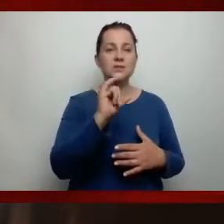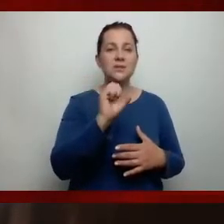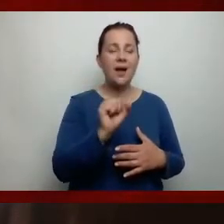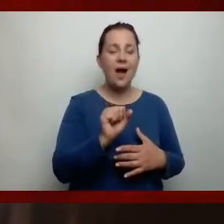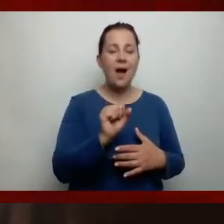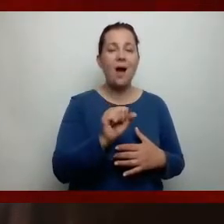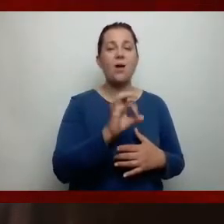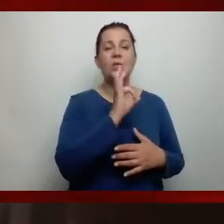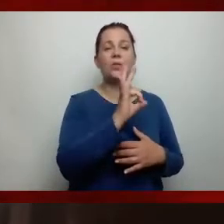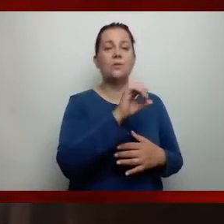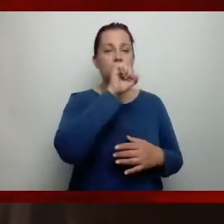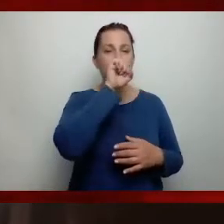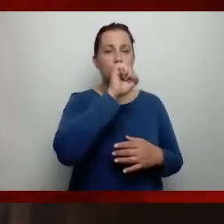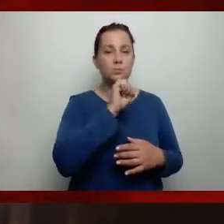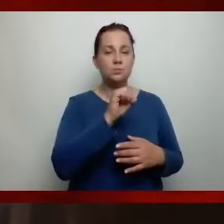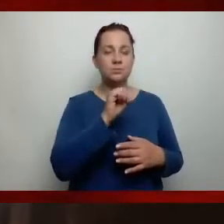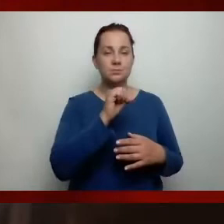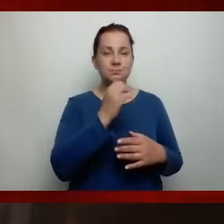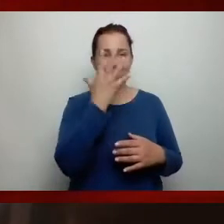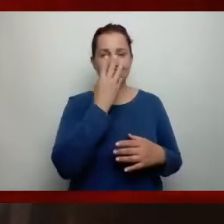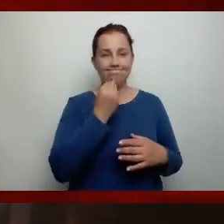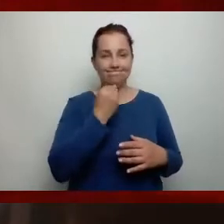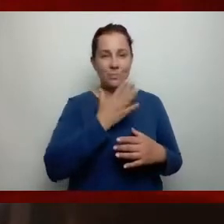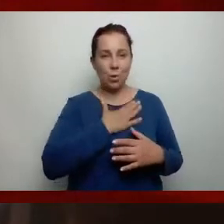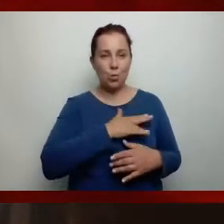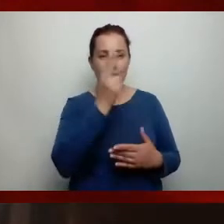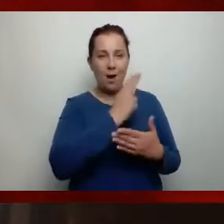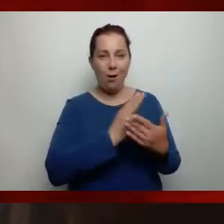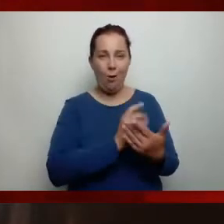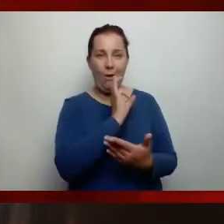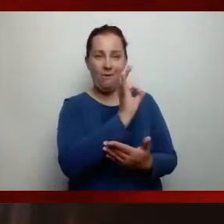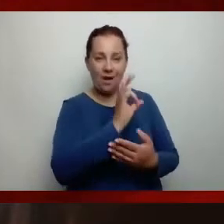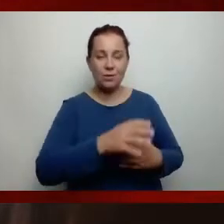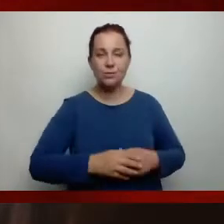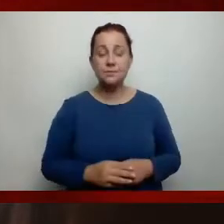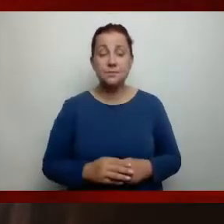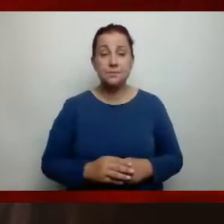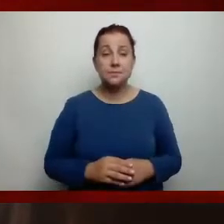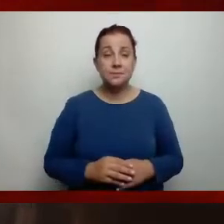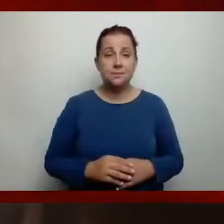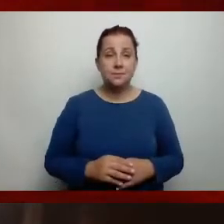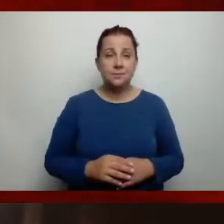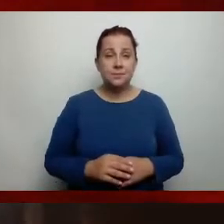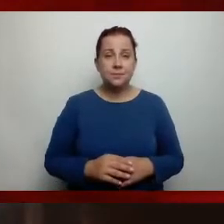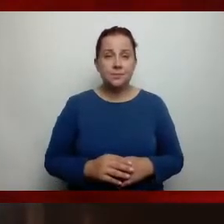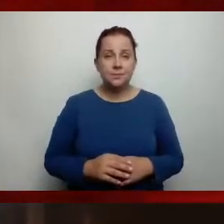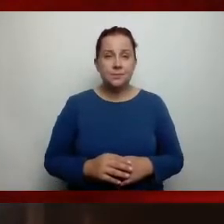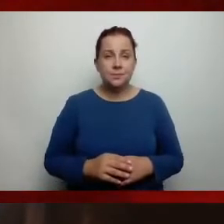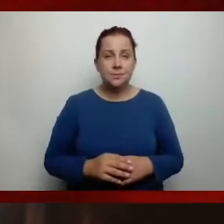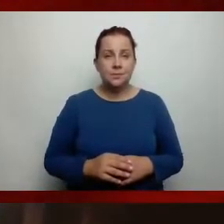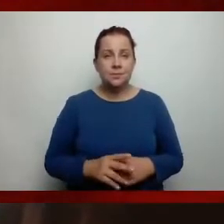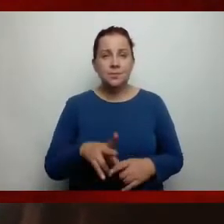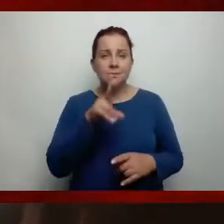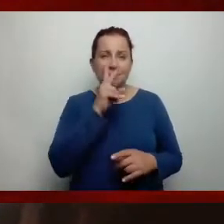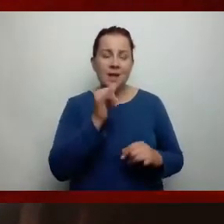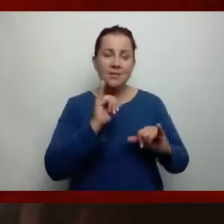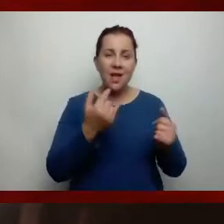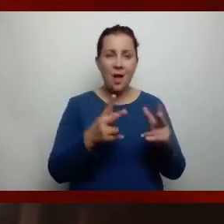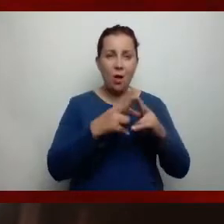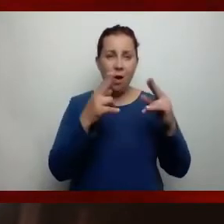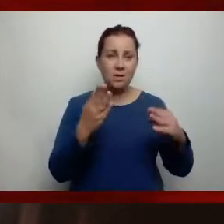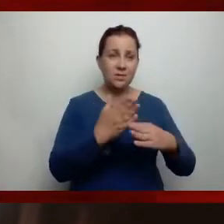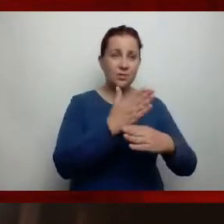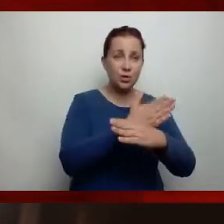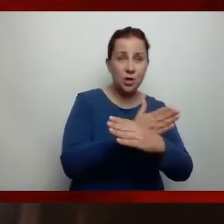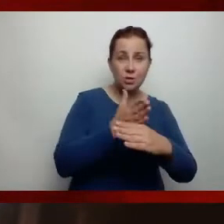można domniemywać, kiedy one, czy w jakiej fazie, prawda, czy wcześniejszej, czy późniejszej